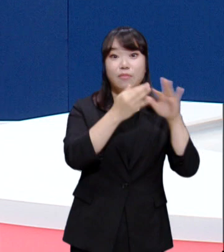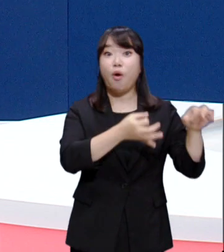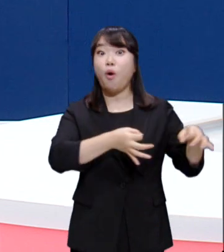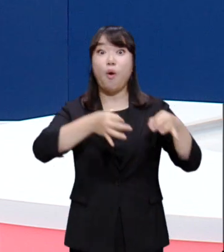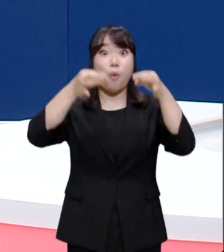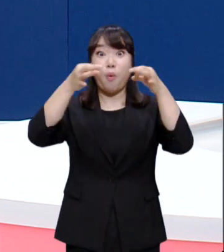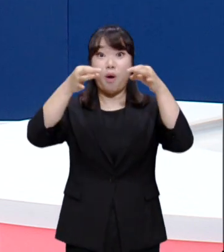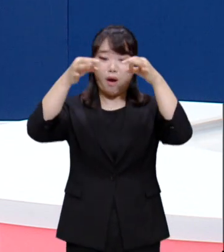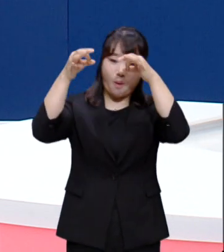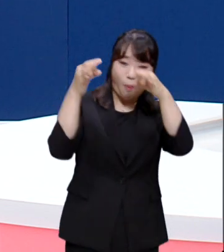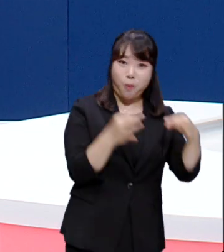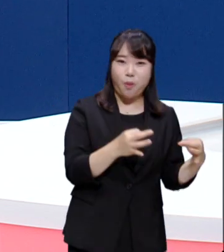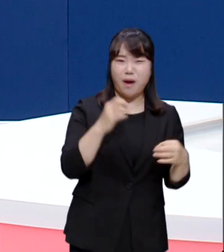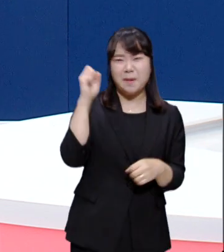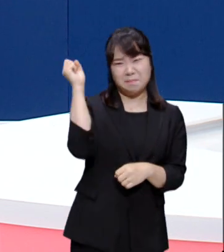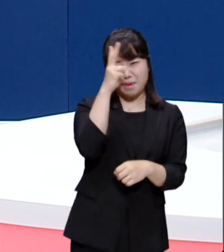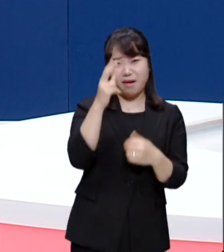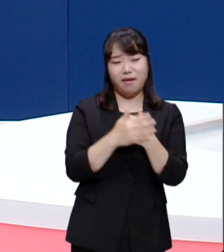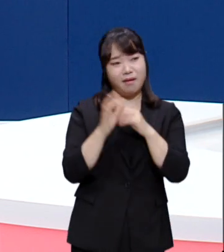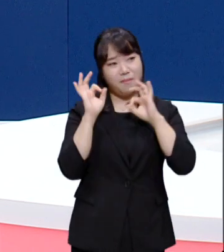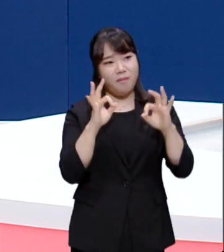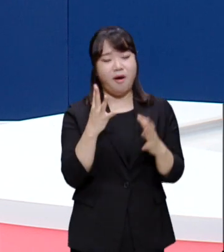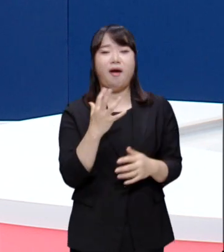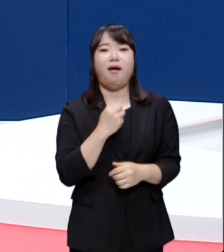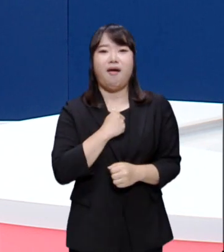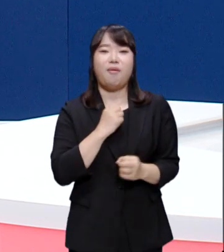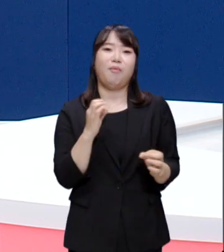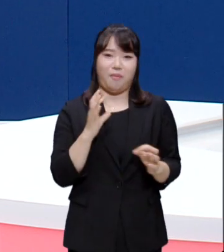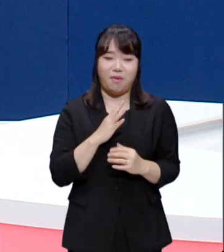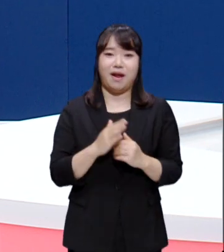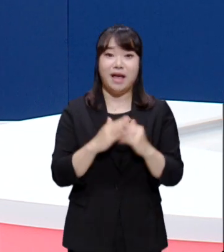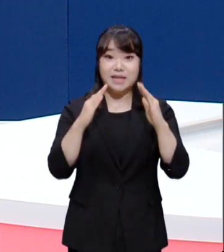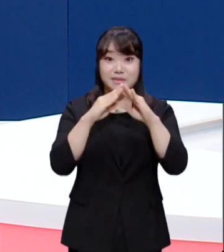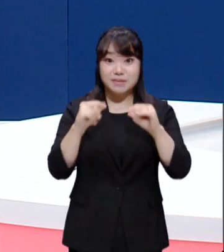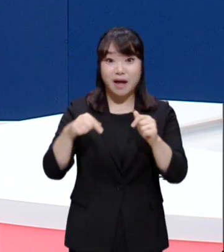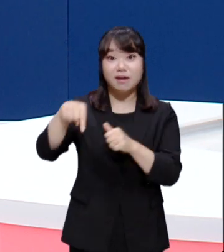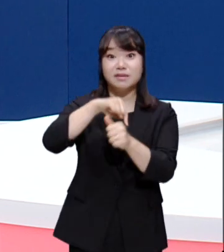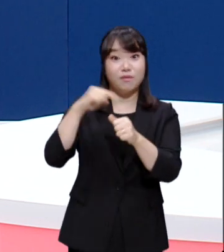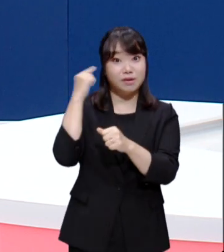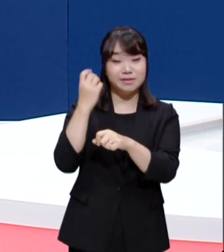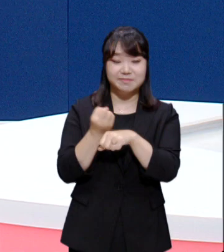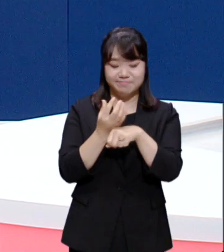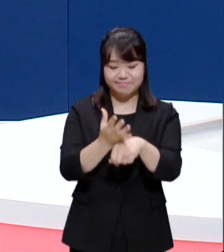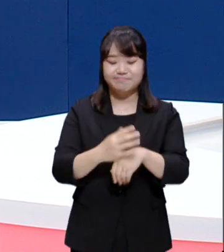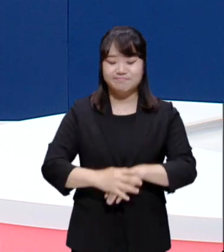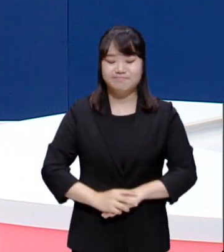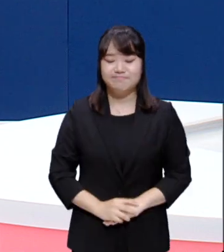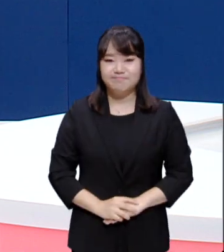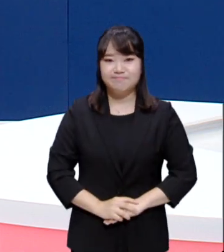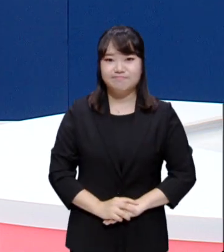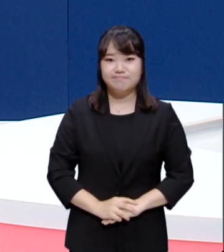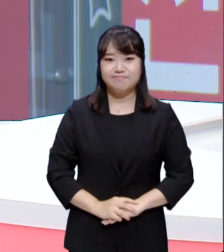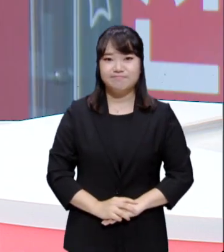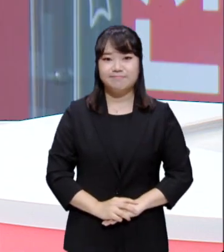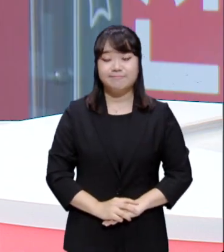더 울상입니다. 네, 시청자들의 최대 관심사인 서울의 부동산 관련 소식부터 전해드리겠습니다.